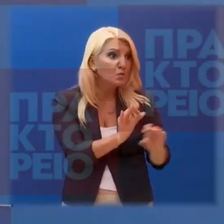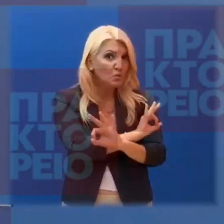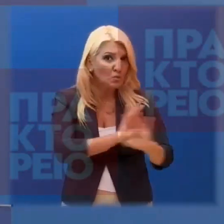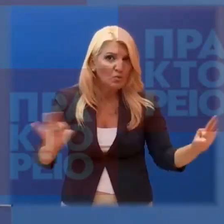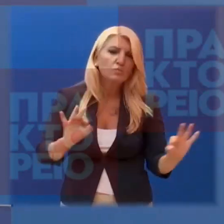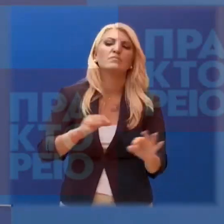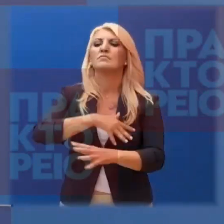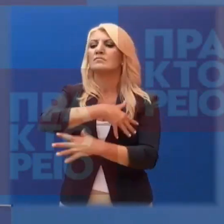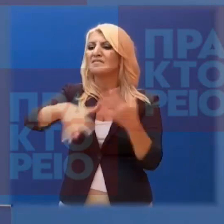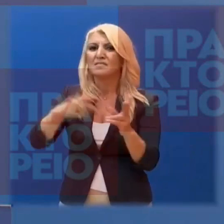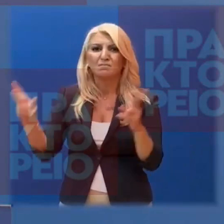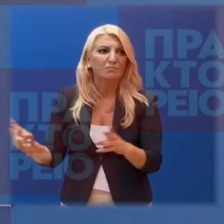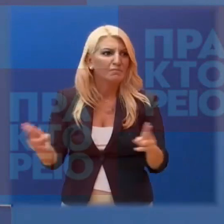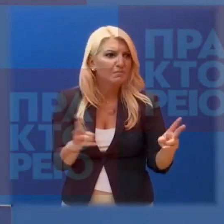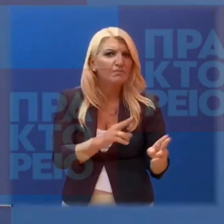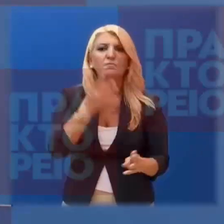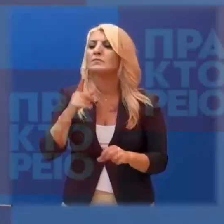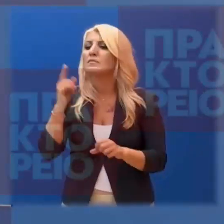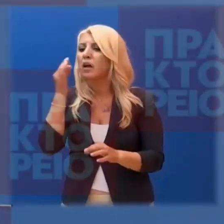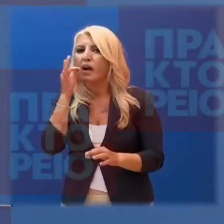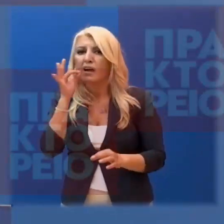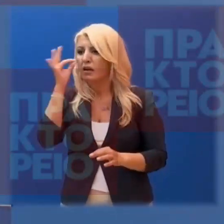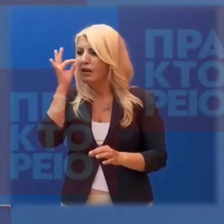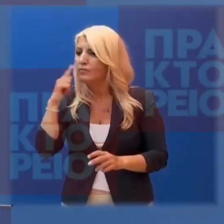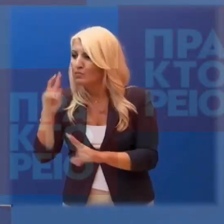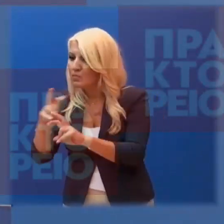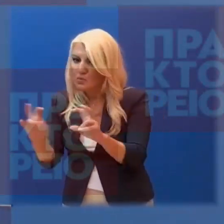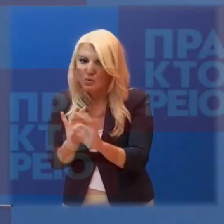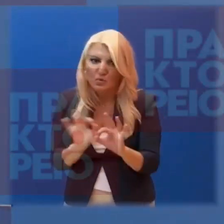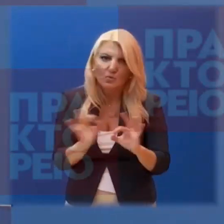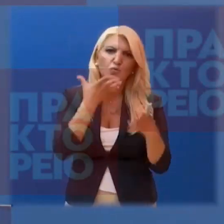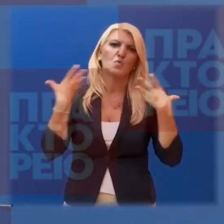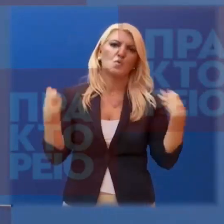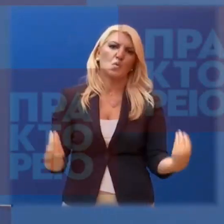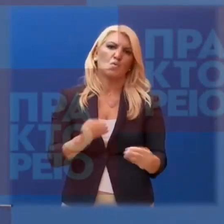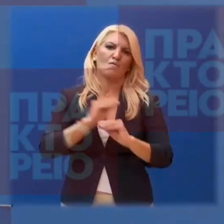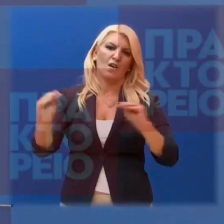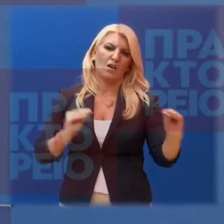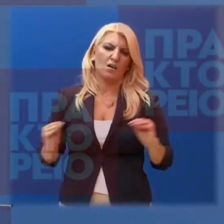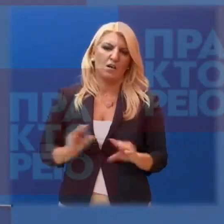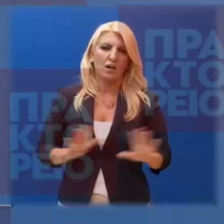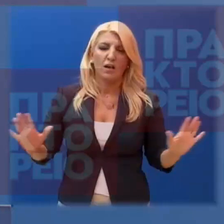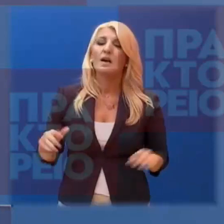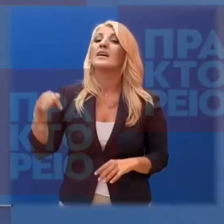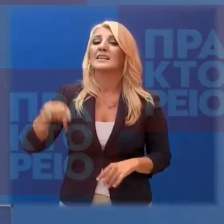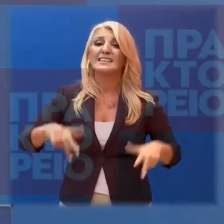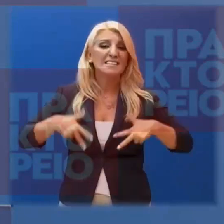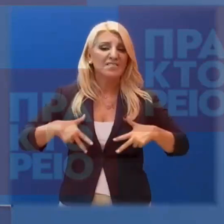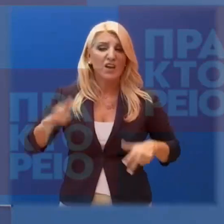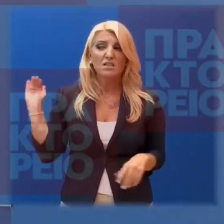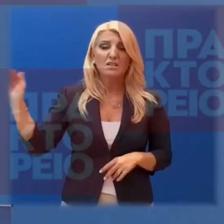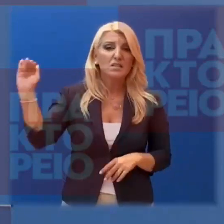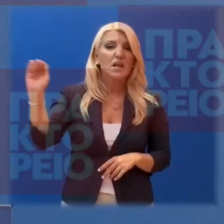κατάσταση. Και γι' αυτό δεν χωρεί διχασμός και ανευθυνότητα. Αντίθετα, η κυβέρνηση απευθύνει κάλεσμα ενότητας